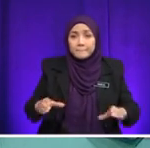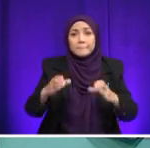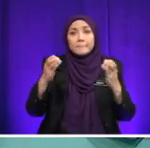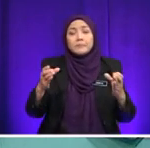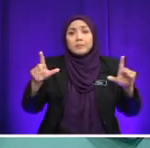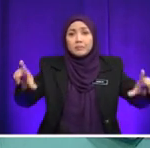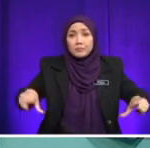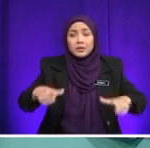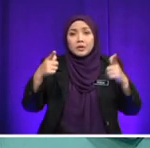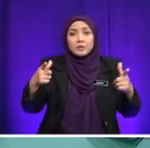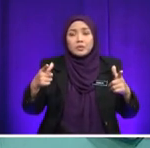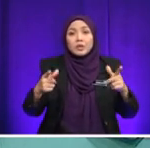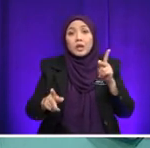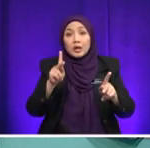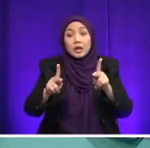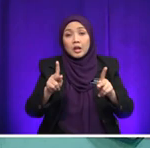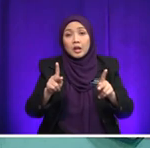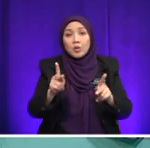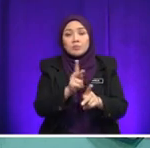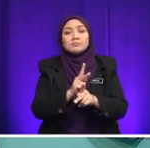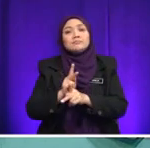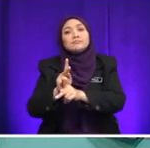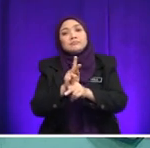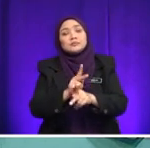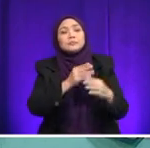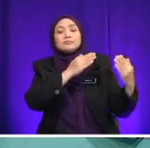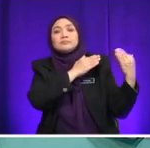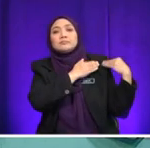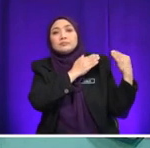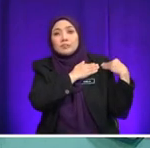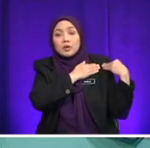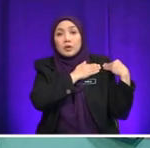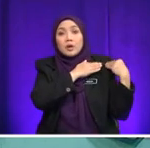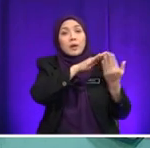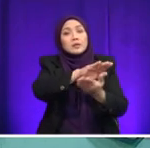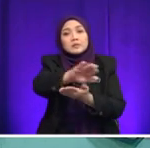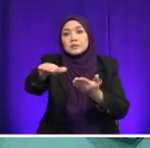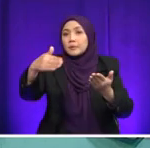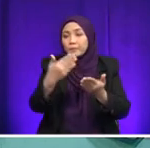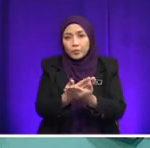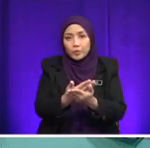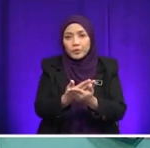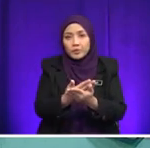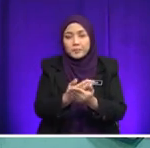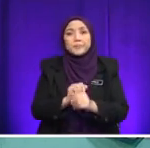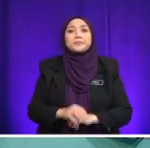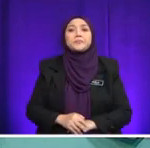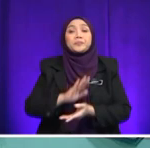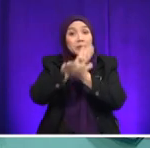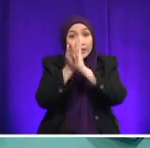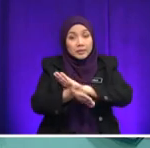negara memelihara negara-negara adalah tanggung jawab bersama tanggung jawab kerajaan rakyat generasi muda jadi